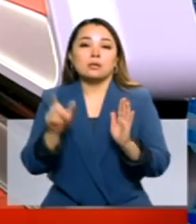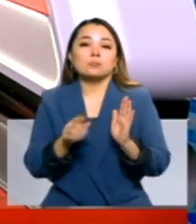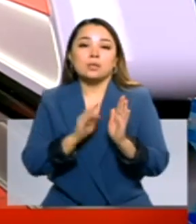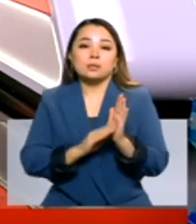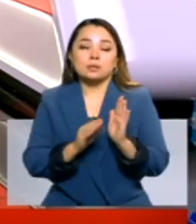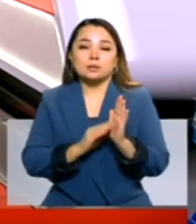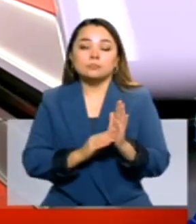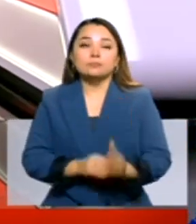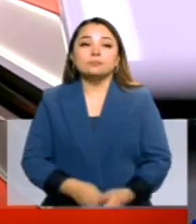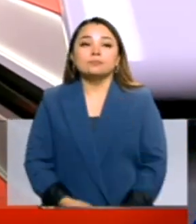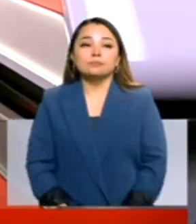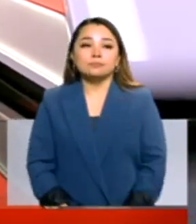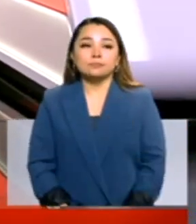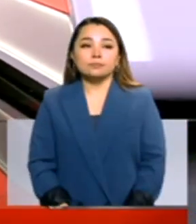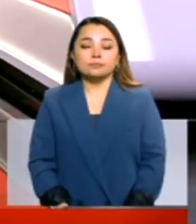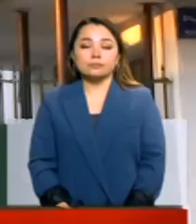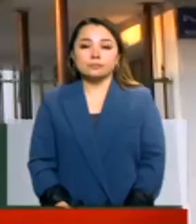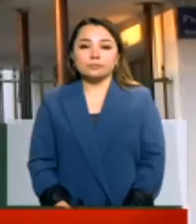тілшіміз тарқатады.